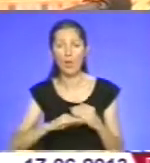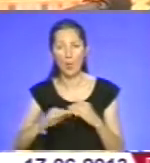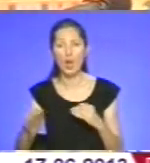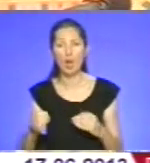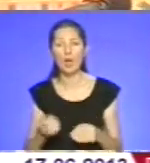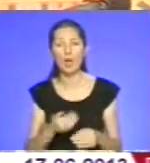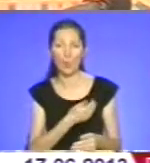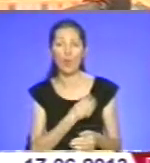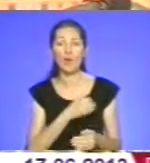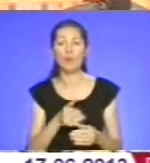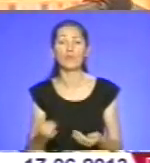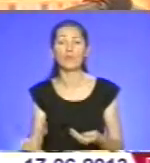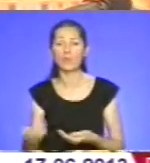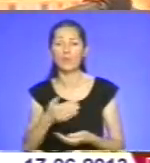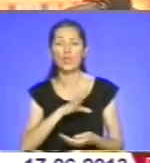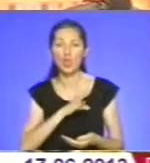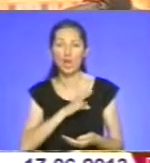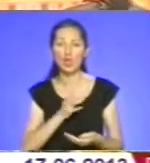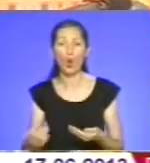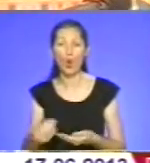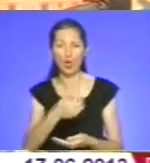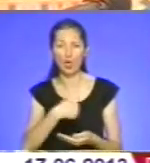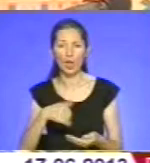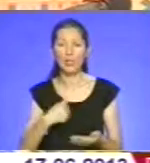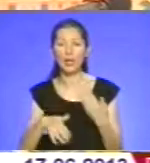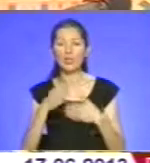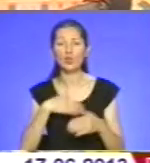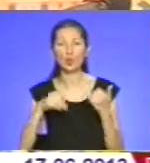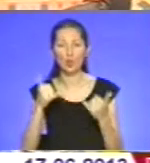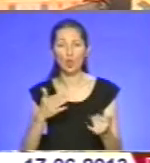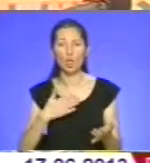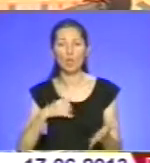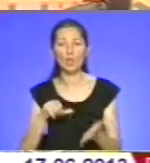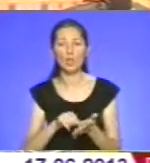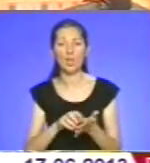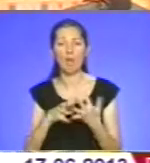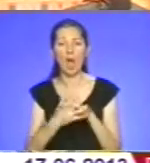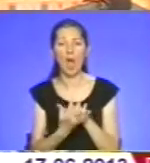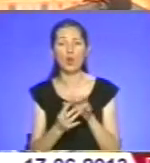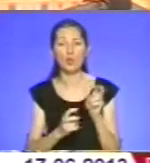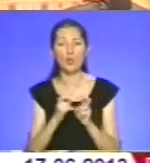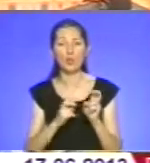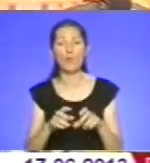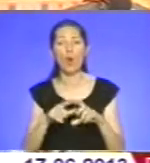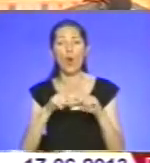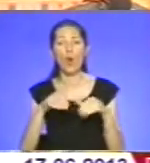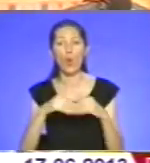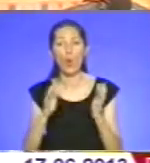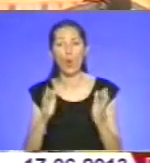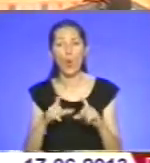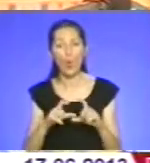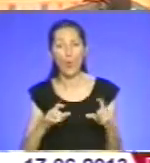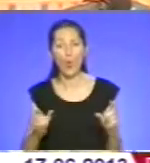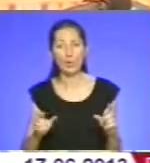що наші працівники агропромислового комплексу так чесно прийшли на свою